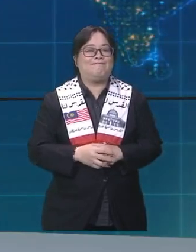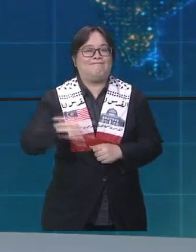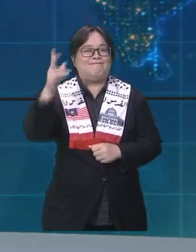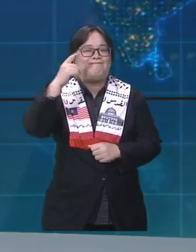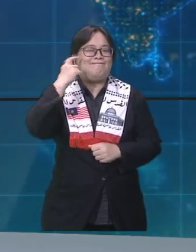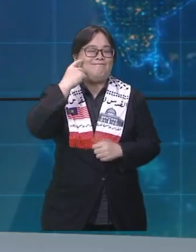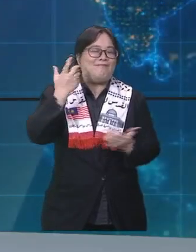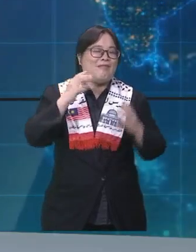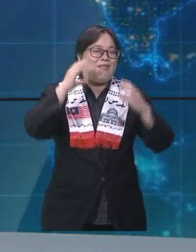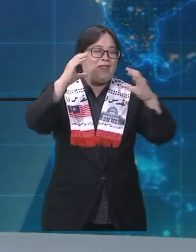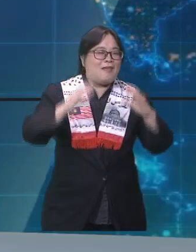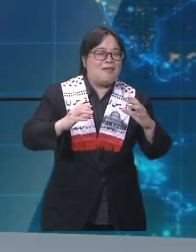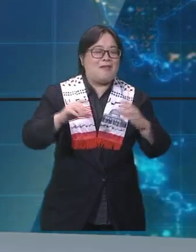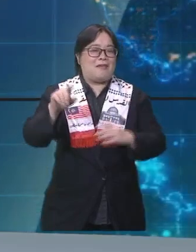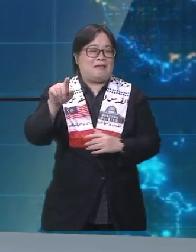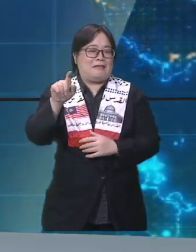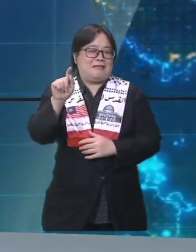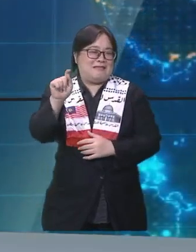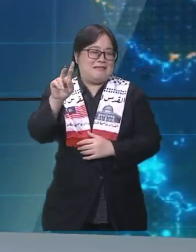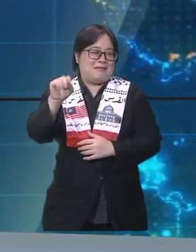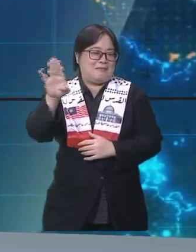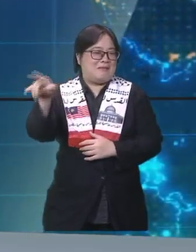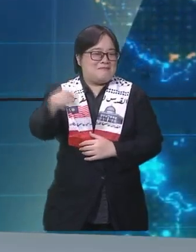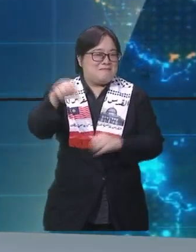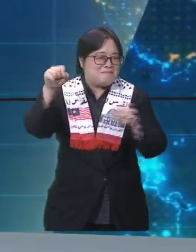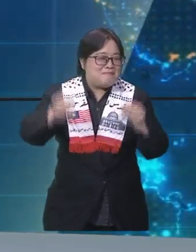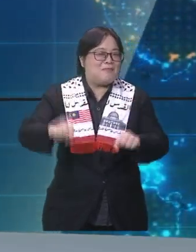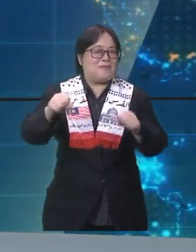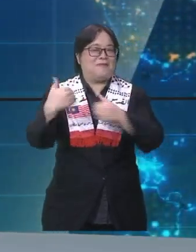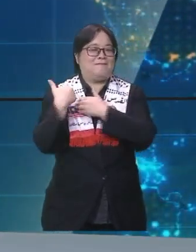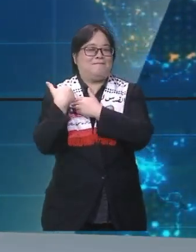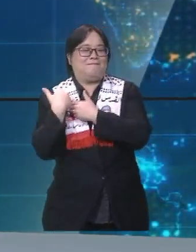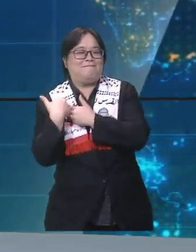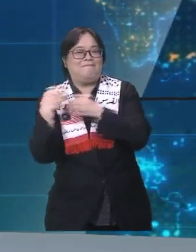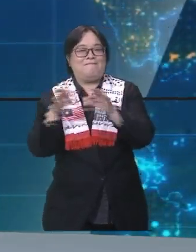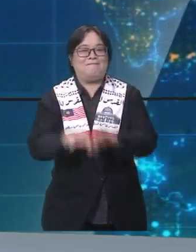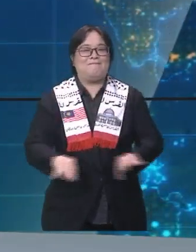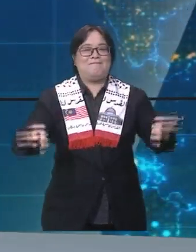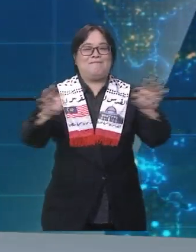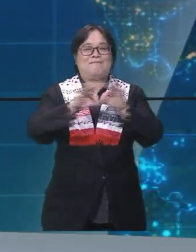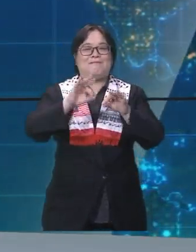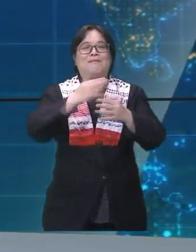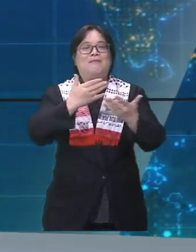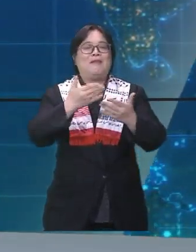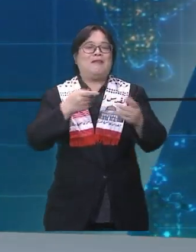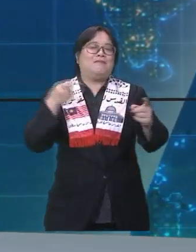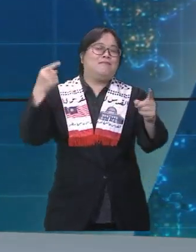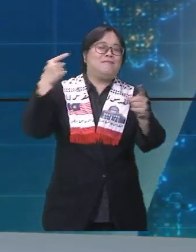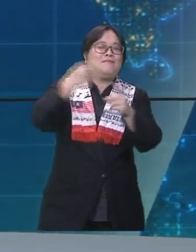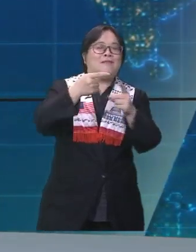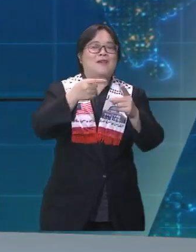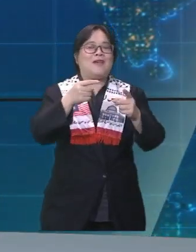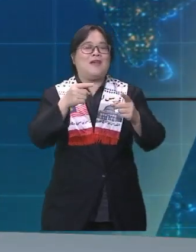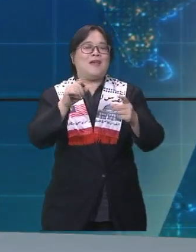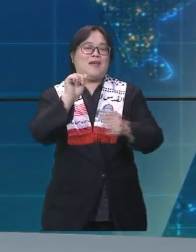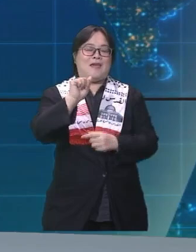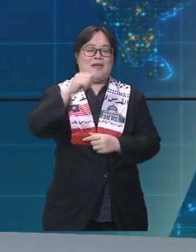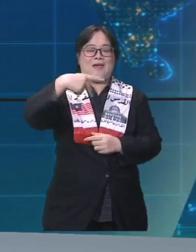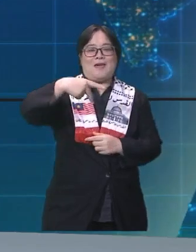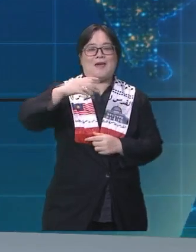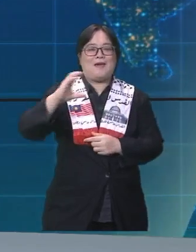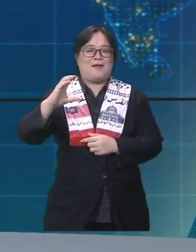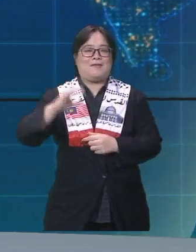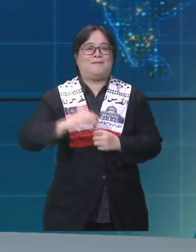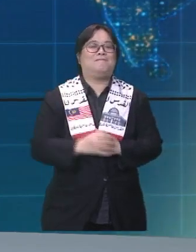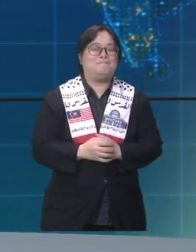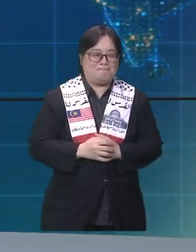kerajaan akan memikirkan cara untuk memastikan tenaga nasional berhad tnb dapat memainkan peranan dalam merealisasikan inisiatif GD